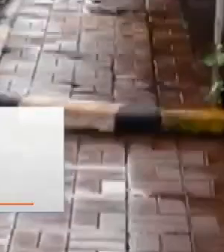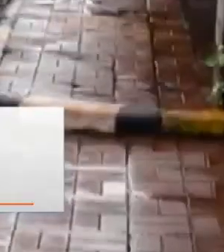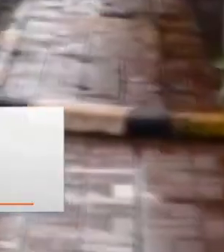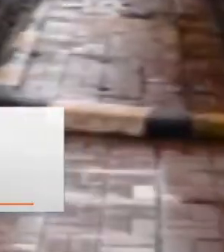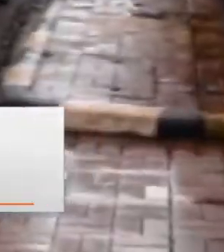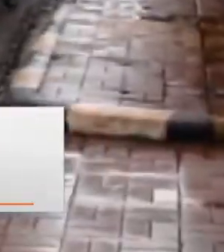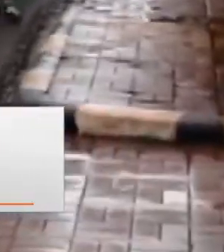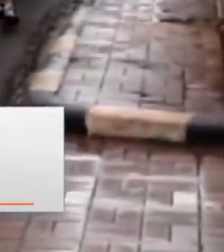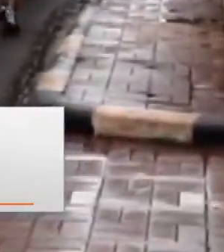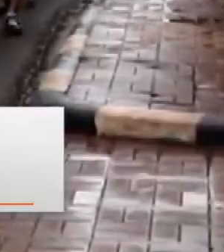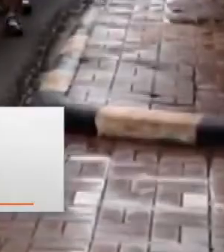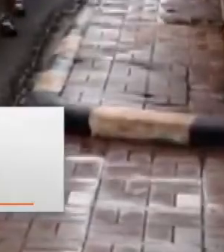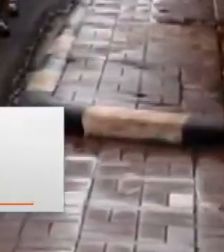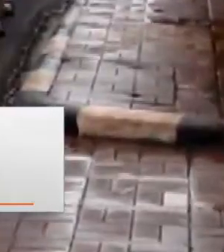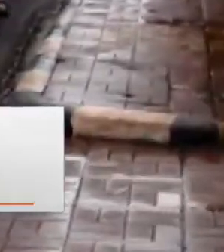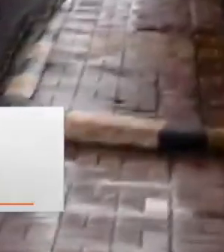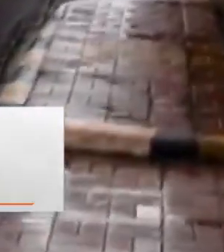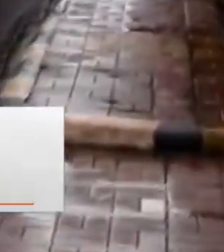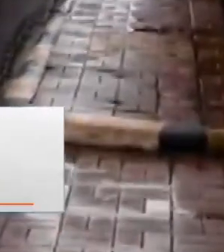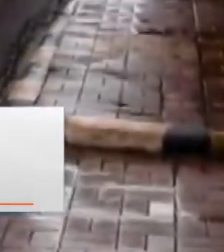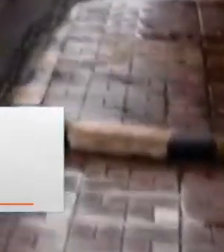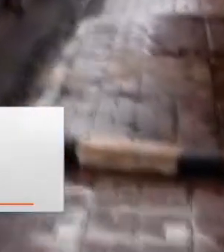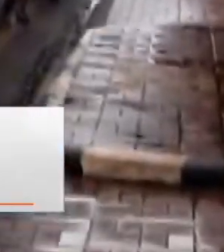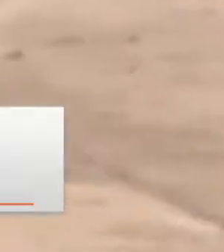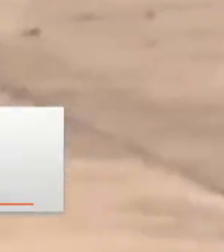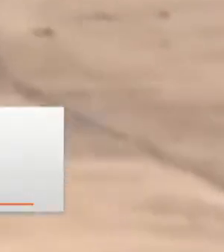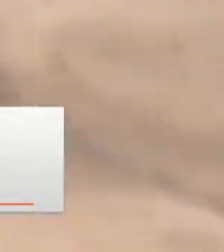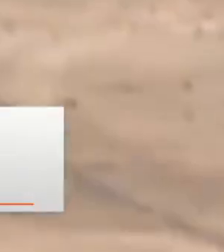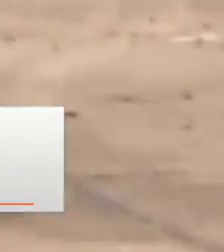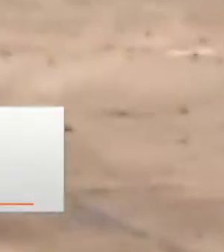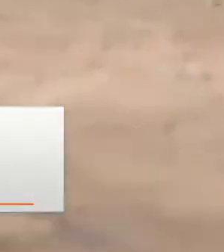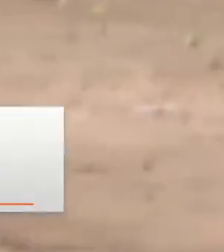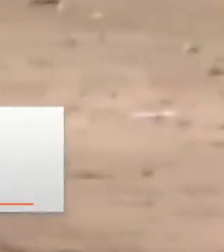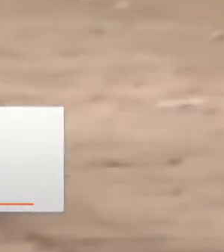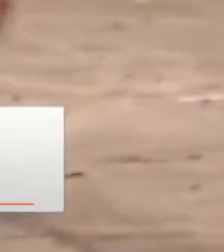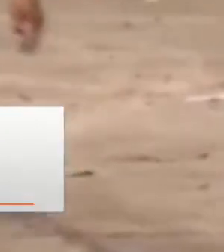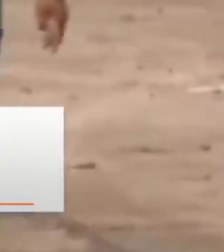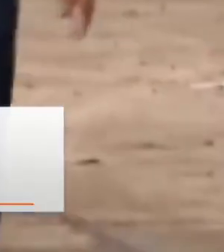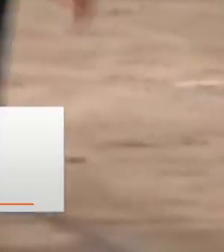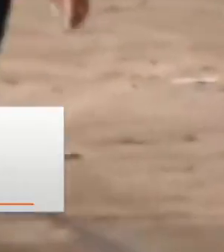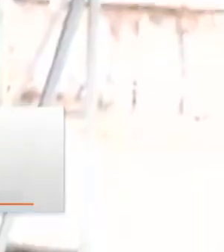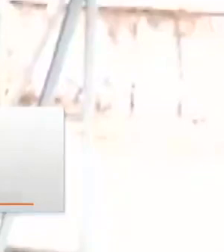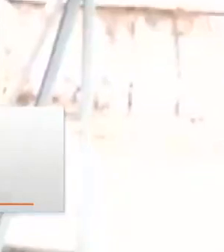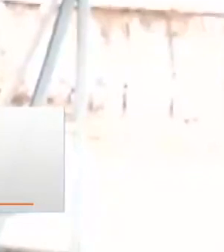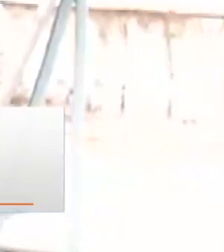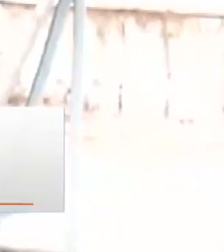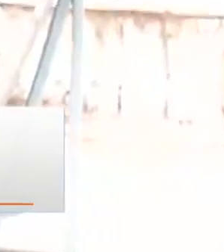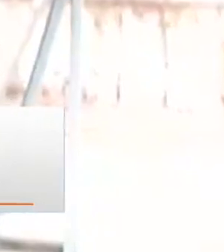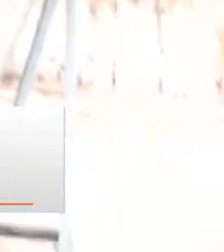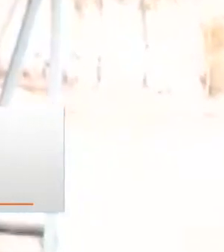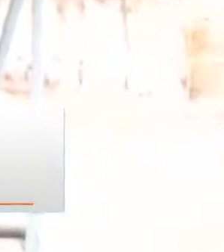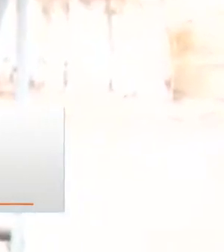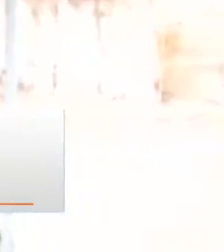ผาภูมิท่ามกลางสายฝนโปรยนี่เลยนะคะเขาก็มีการแห่ผ้าครององค์จากตลาดมายังวัดทองผา